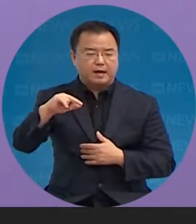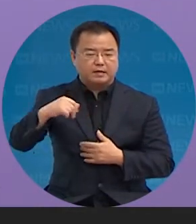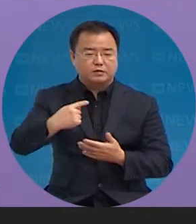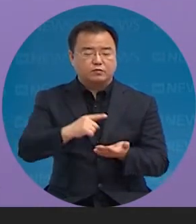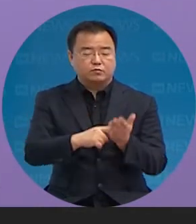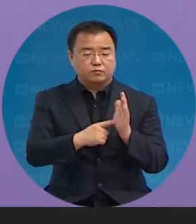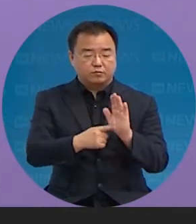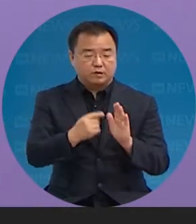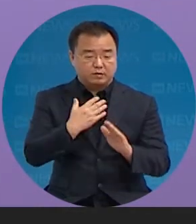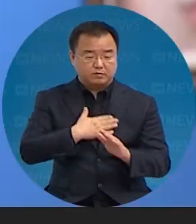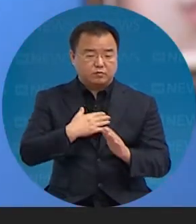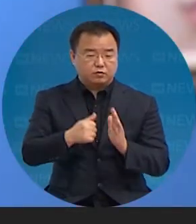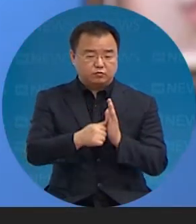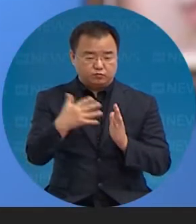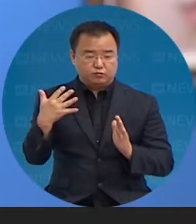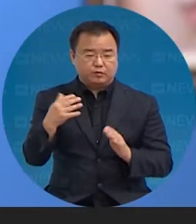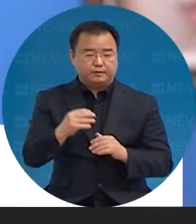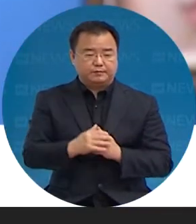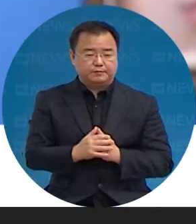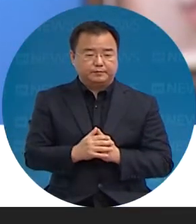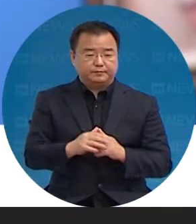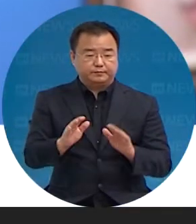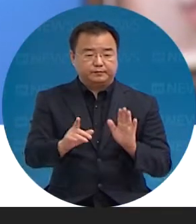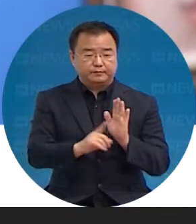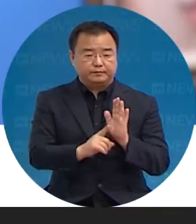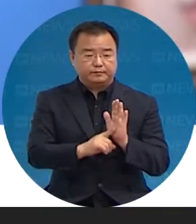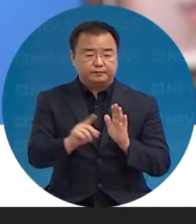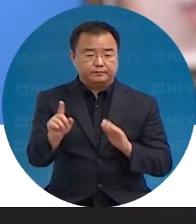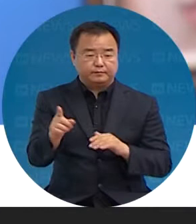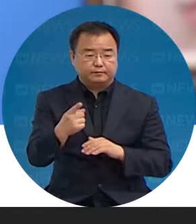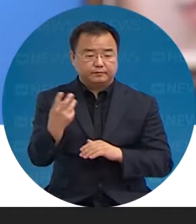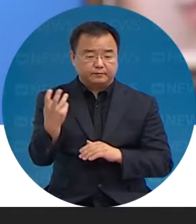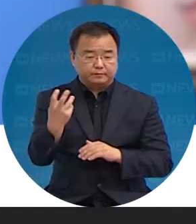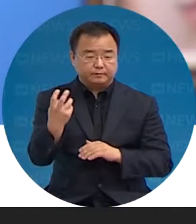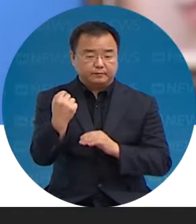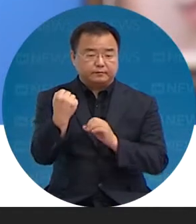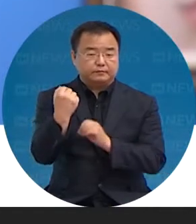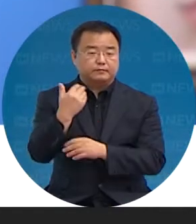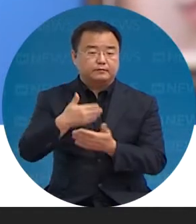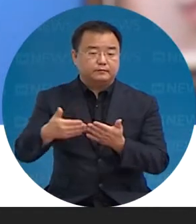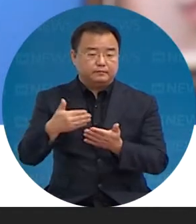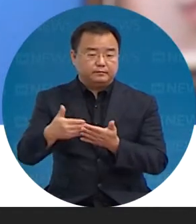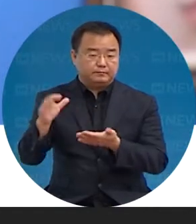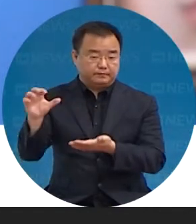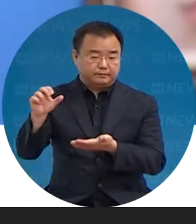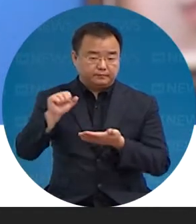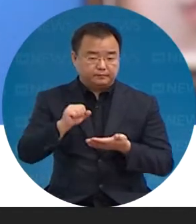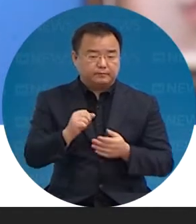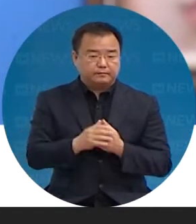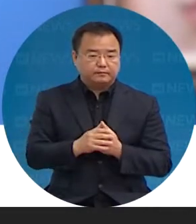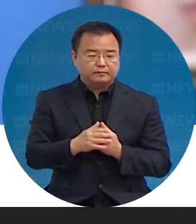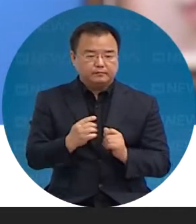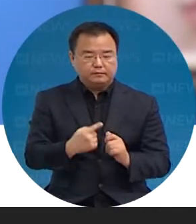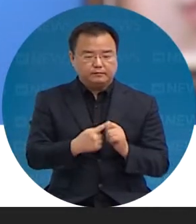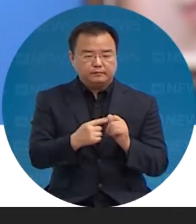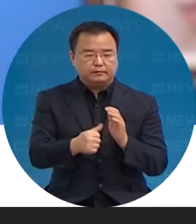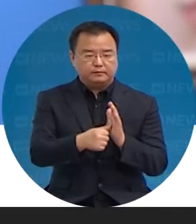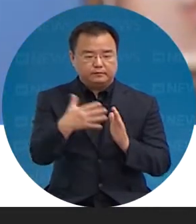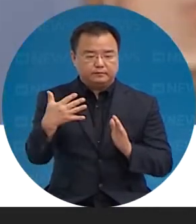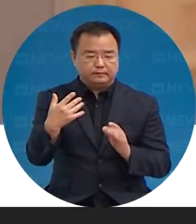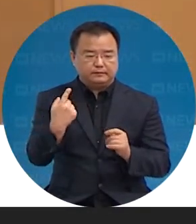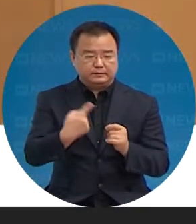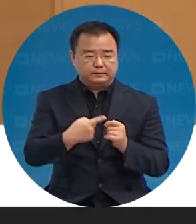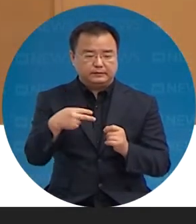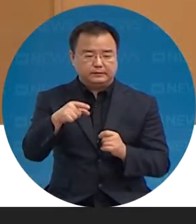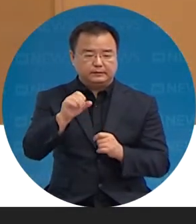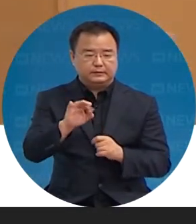작품들입니다. 본 전시는 130점의 원작 유화로 구성되어 있는데 가장 유명한 제일 성배를